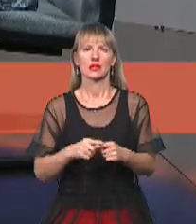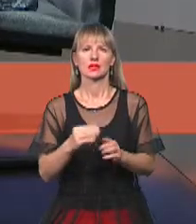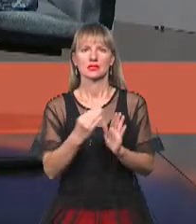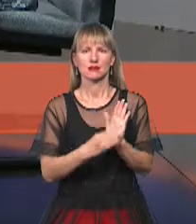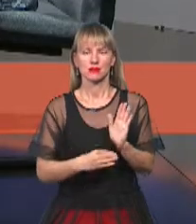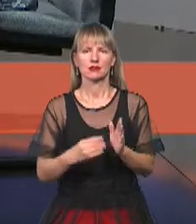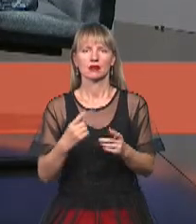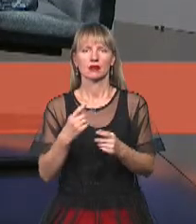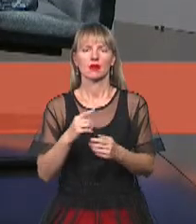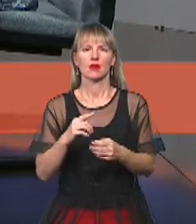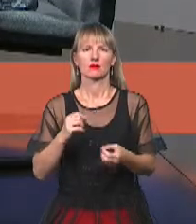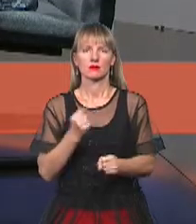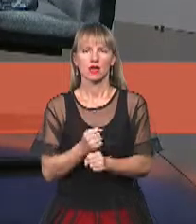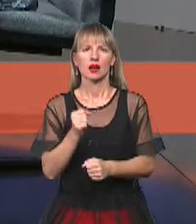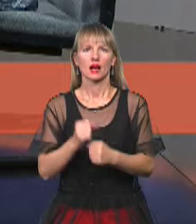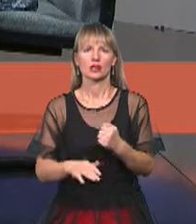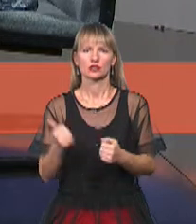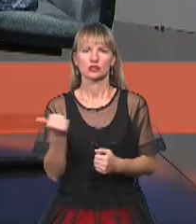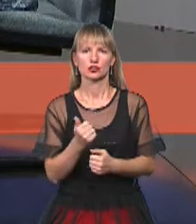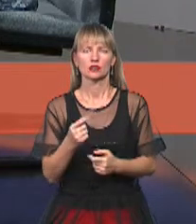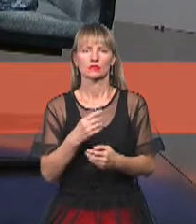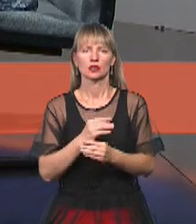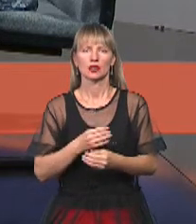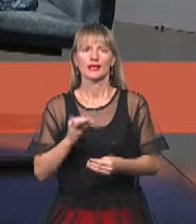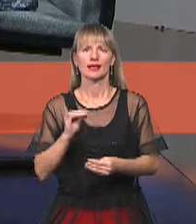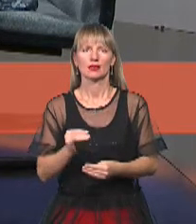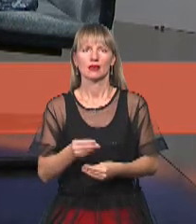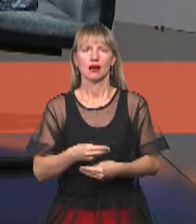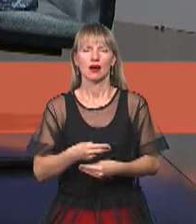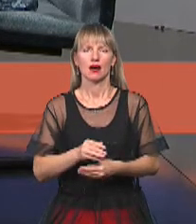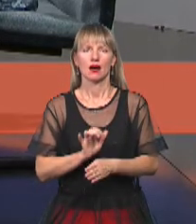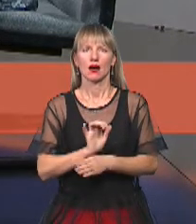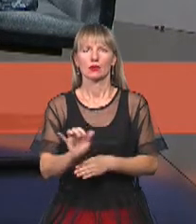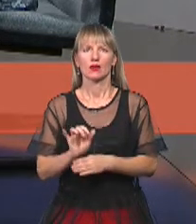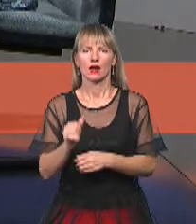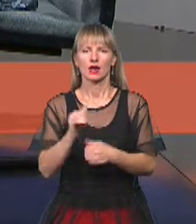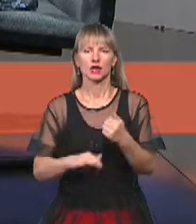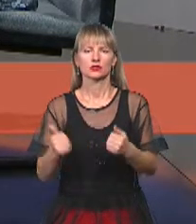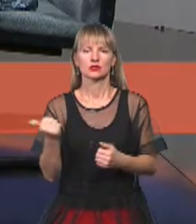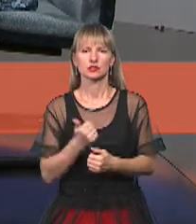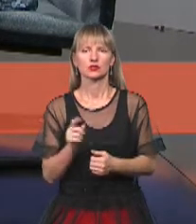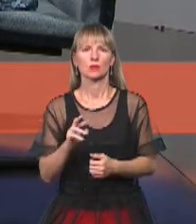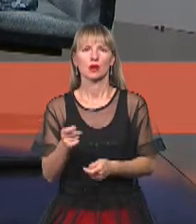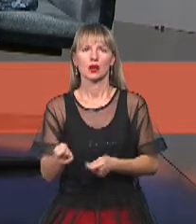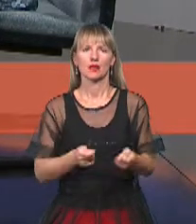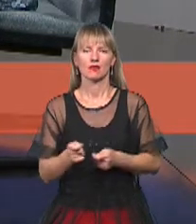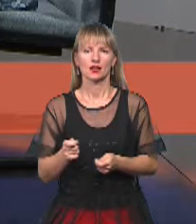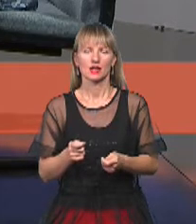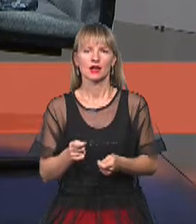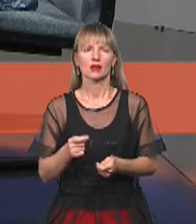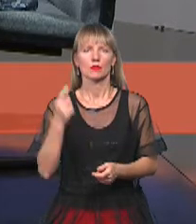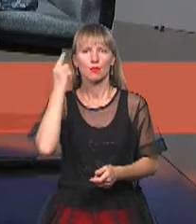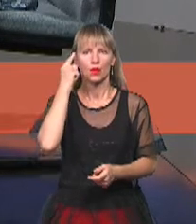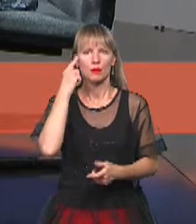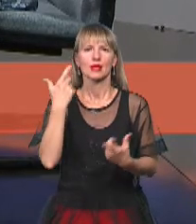щотижні та розсилає за напрямками. Для чого? Для того, щоб керівники за напрямками розуміли, де саме вони мають кращі результати,